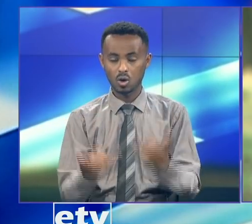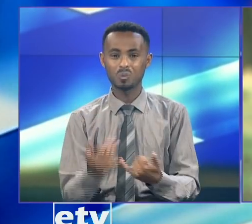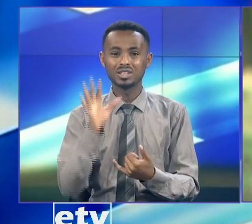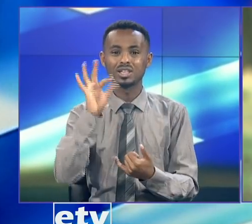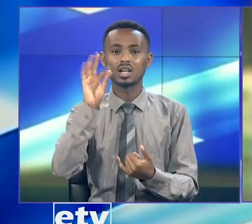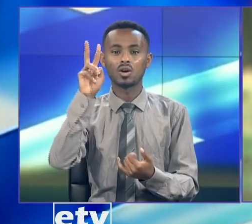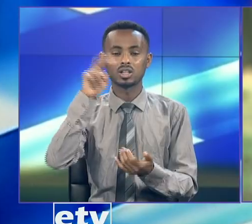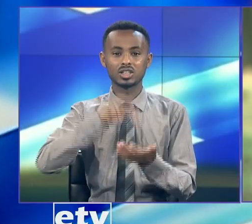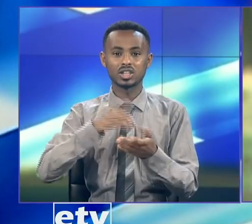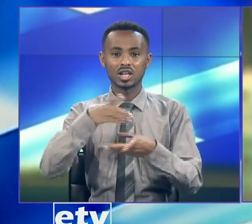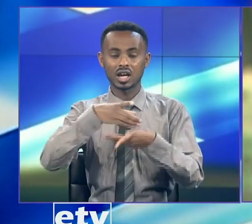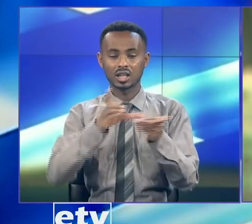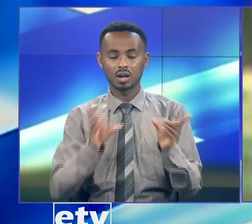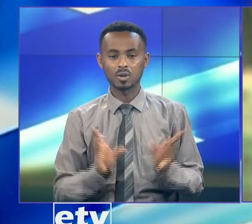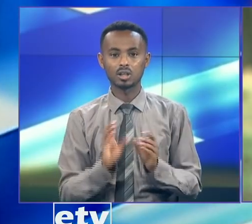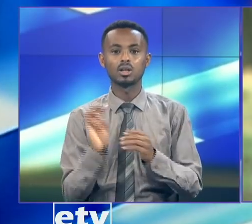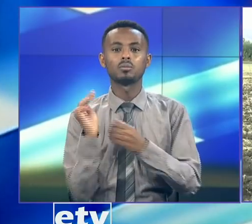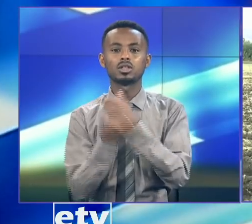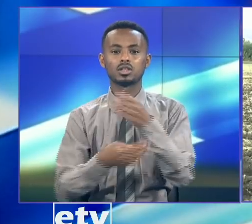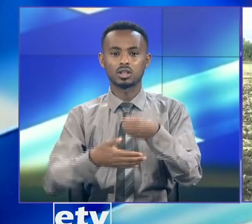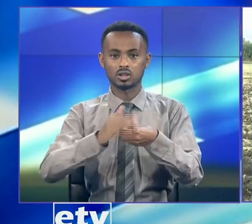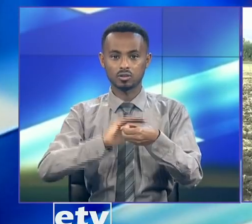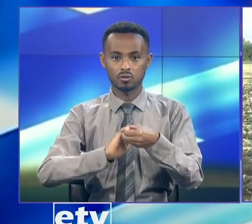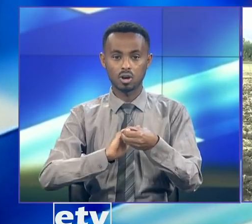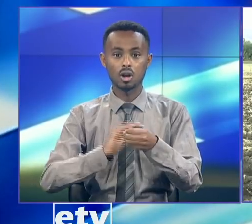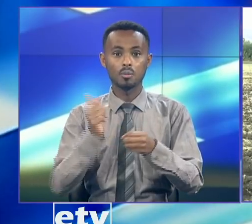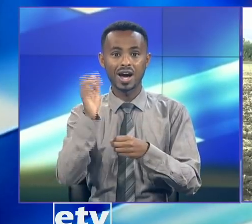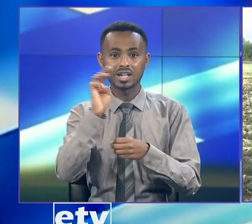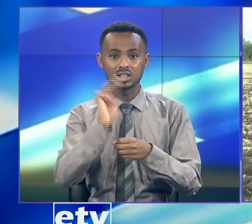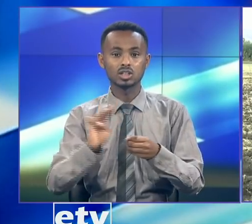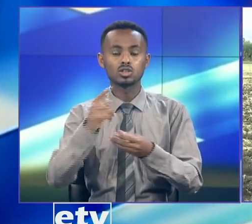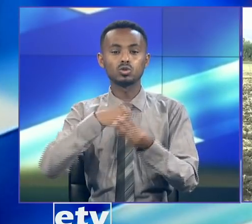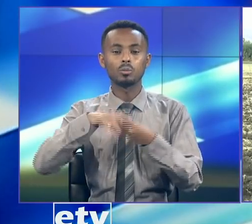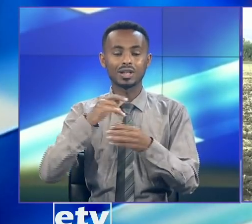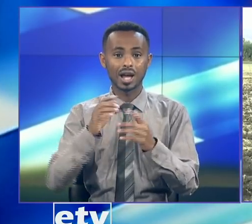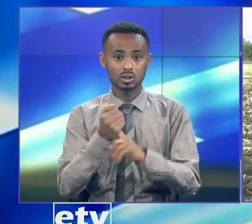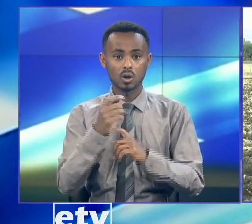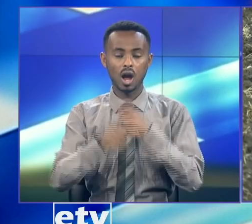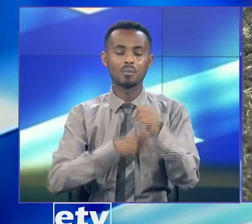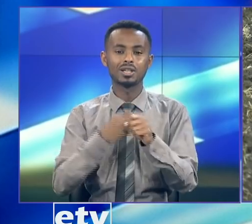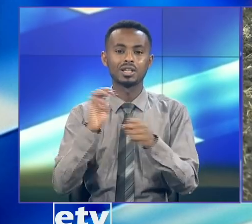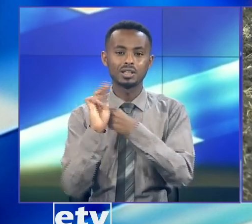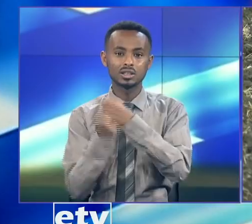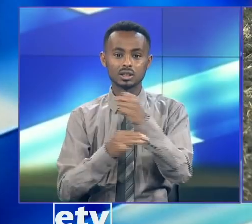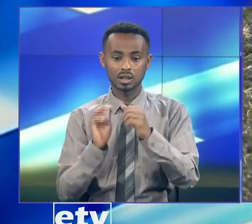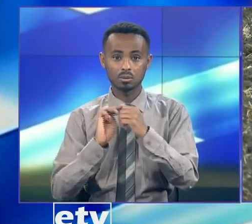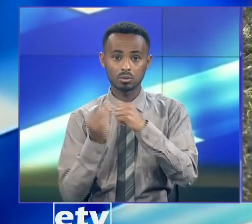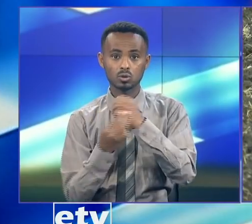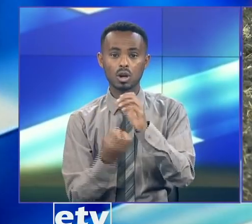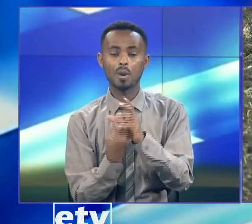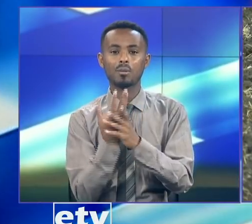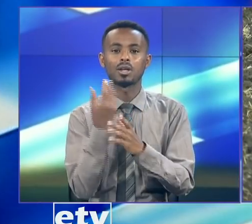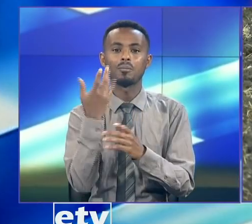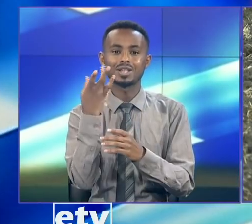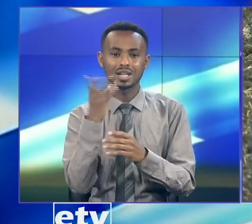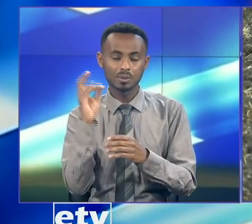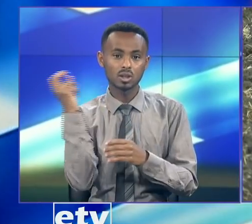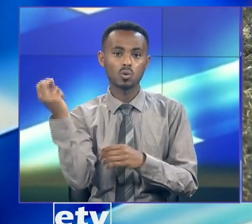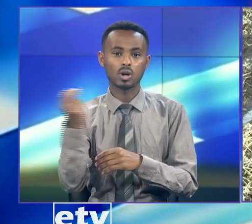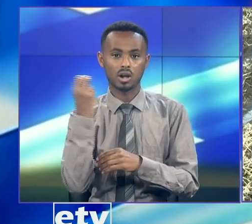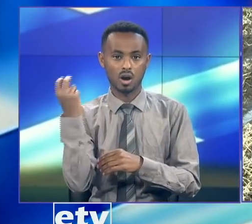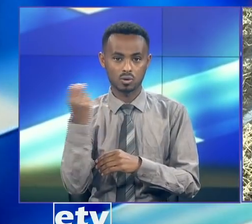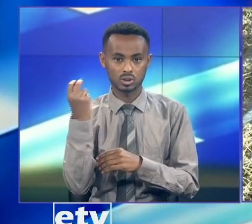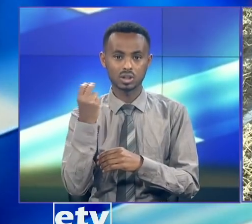92 ሺህ ሄክታር መሬት በስንዴ ተሸፍኗል። በአርሲ ዞን በተያዘው አመት ስንዴን በመስኖ ለማልማት በ17